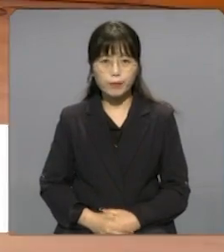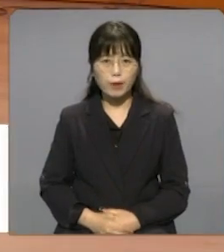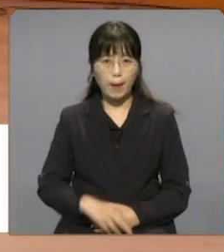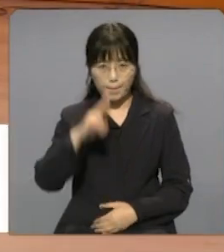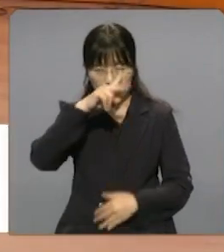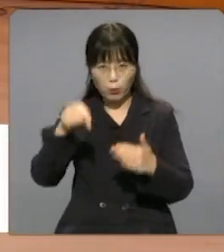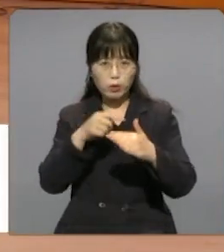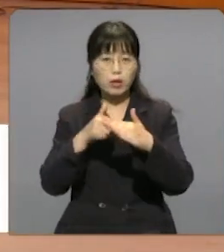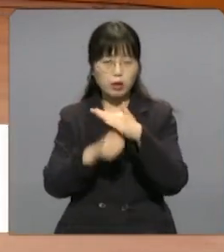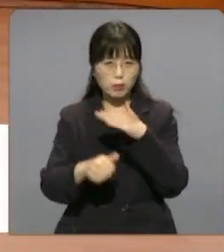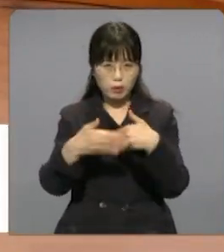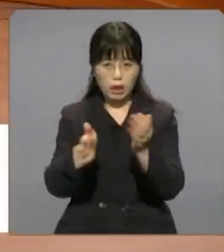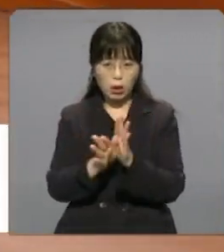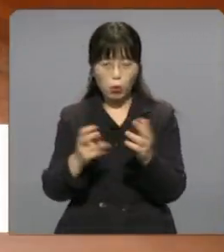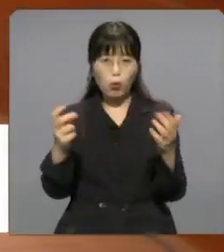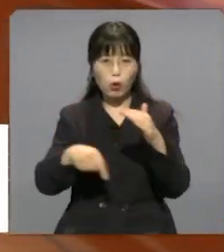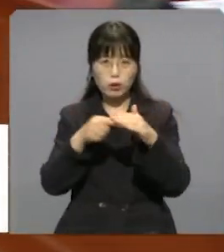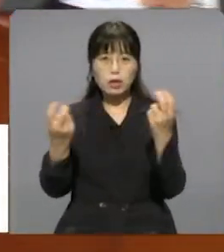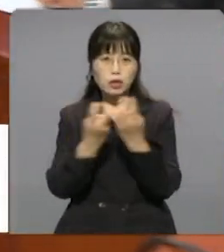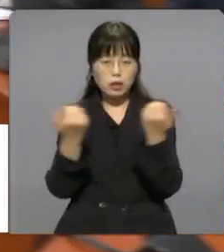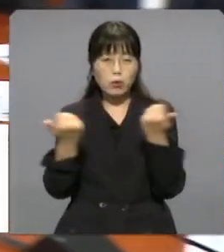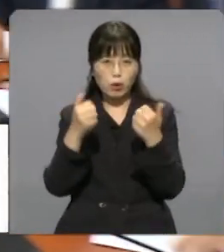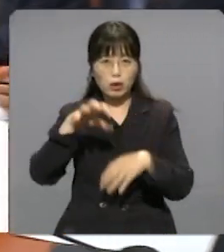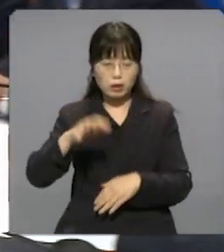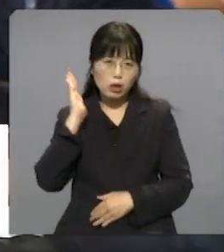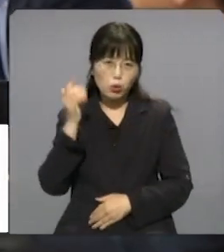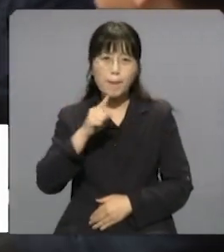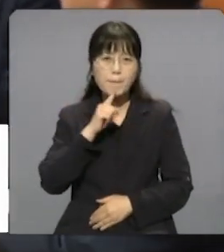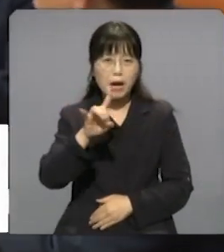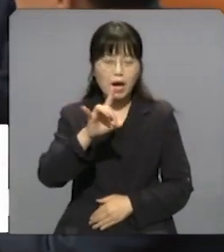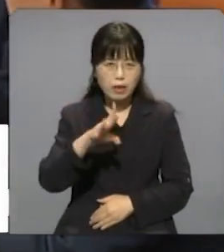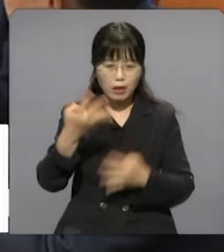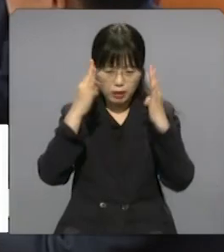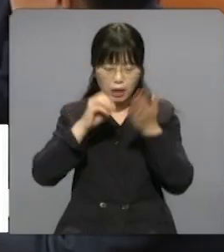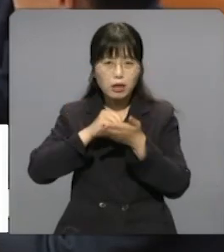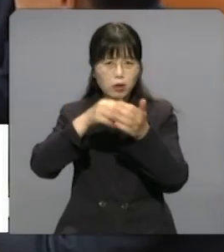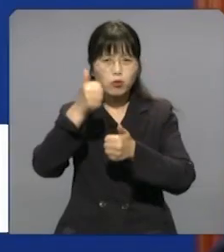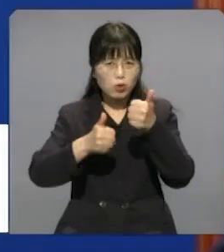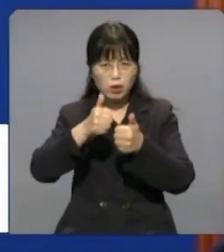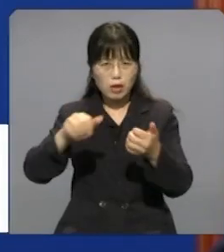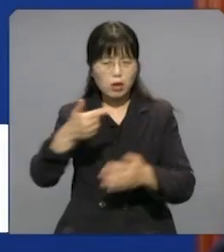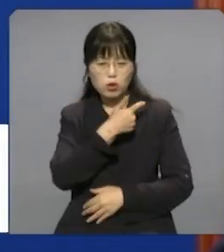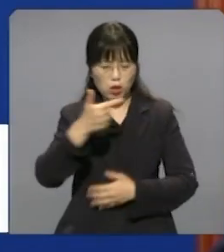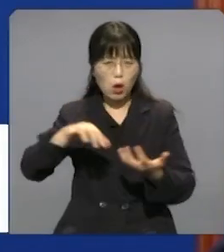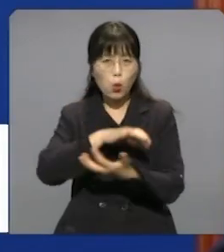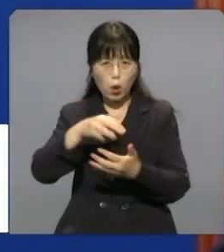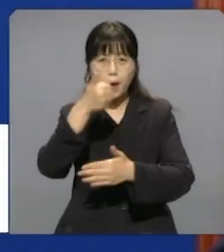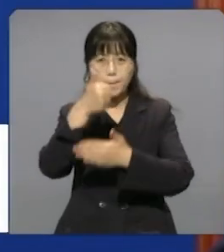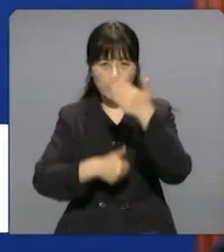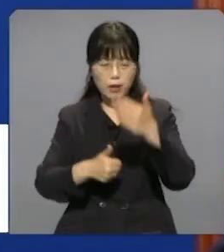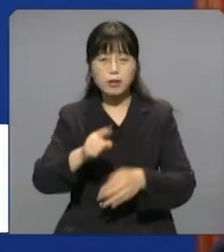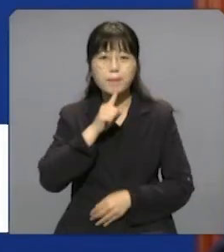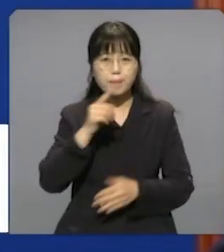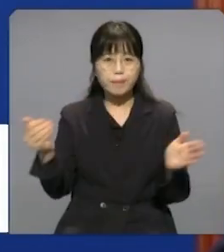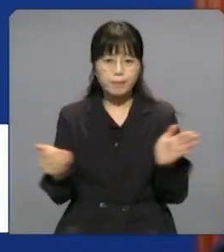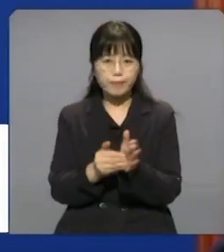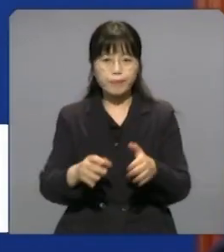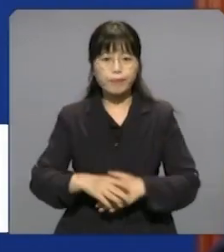박 원내대표는 당 원내대책회의에서 대통령의 말 한마디에 대입 수능이 대혼란에 빠졌다며 이같이